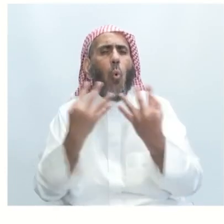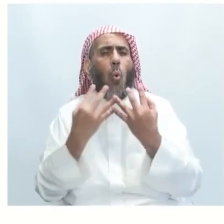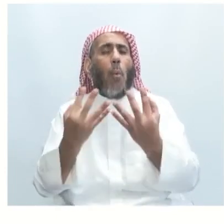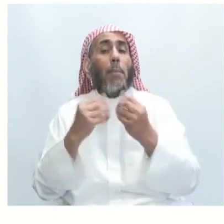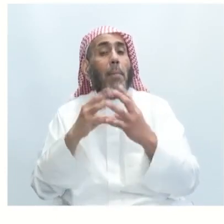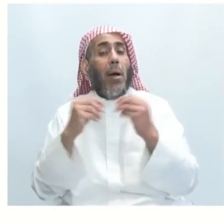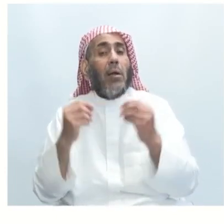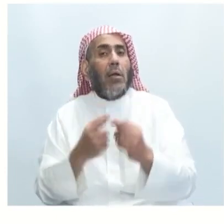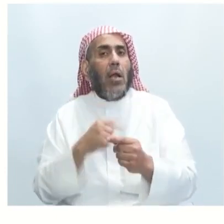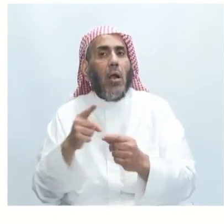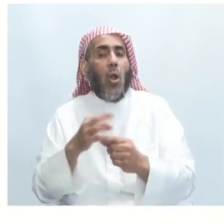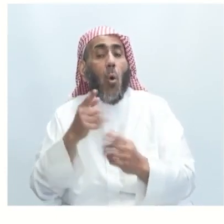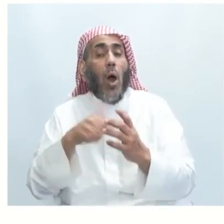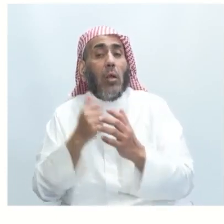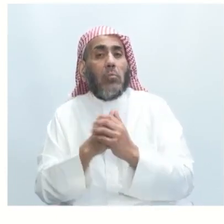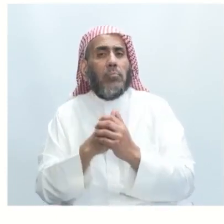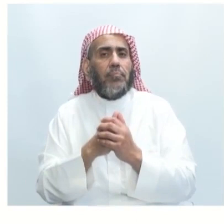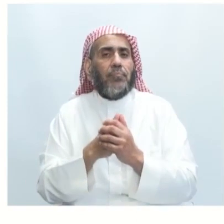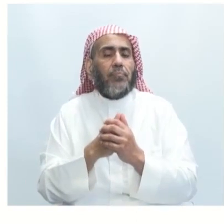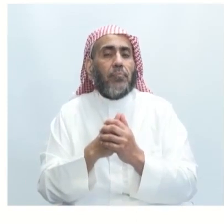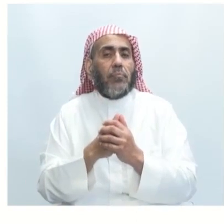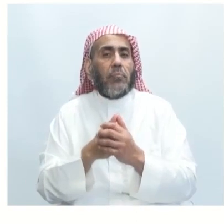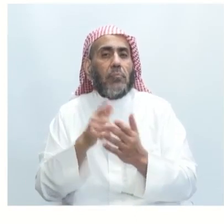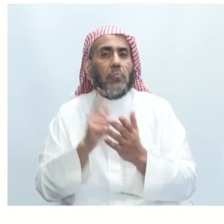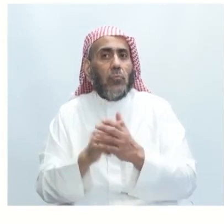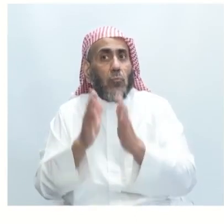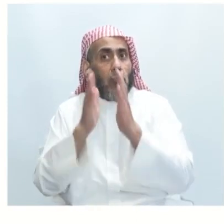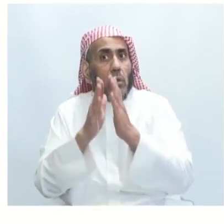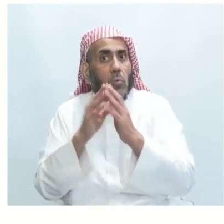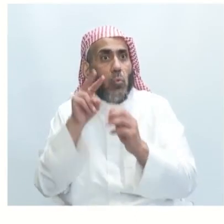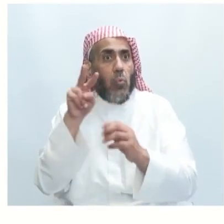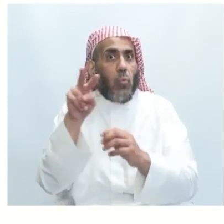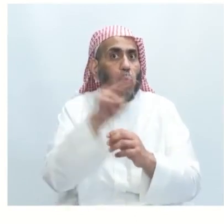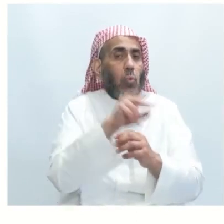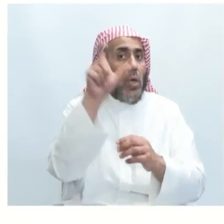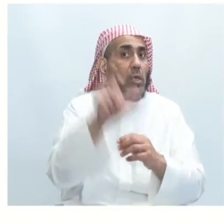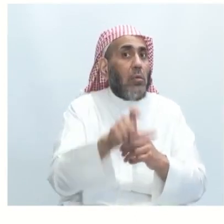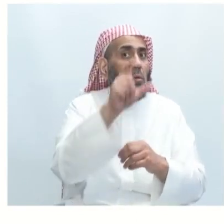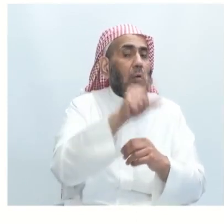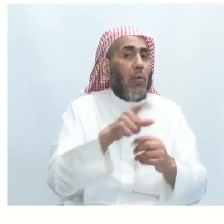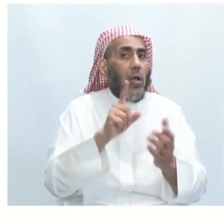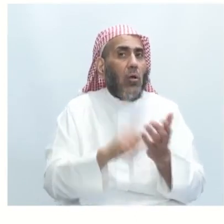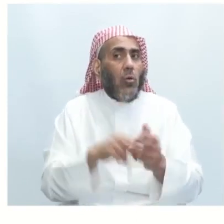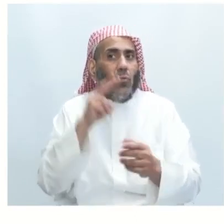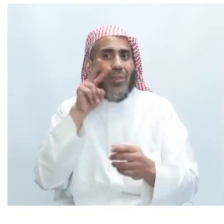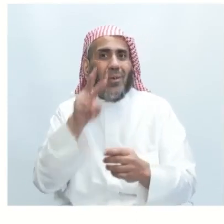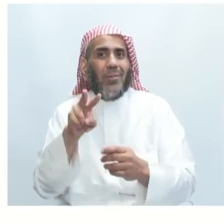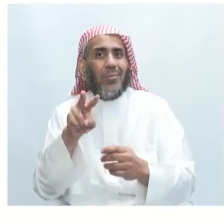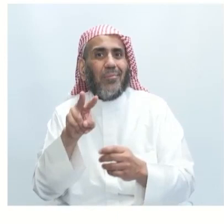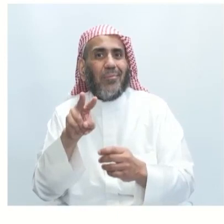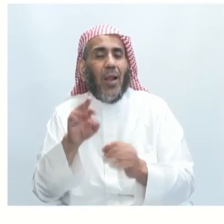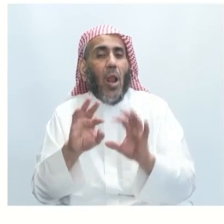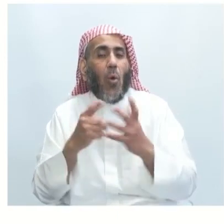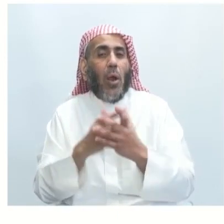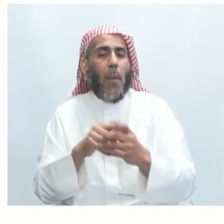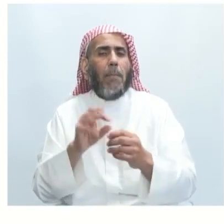بمعنى انكم لو اردتم ان تركزون او تلاحظون على شخص معين فانكم سوف تشاهدونه لو